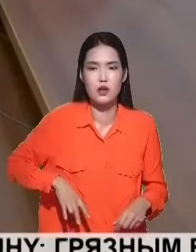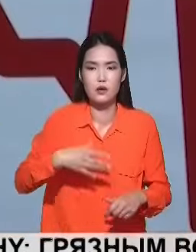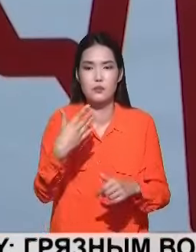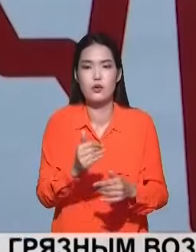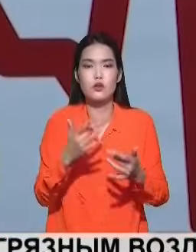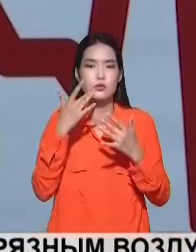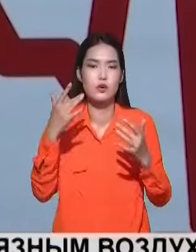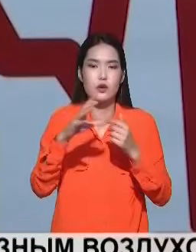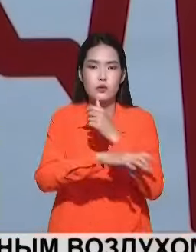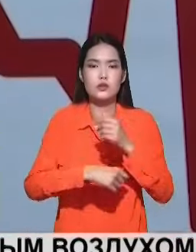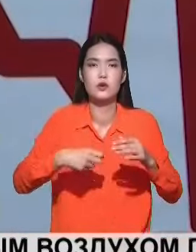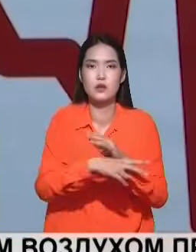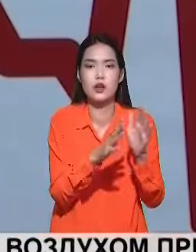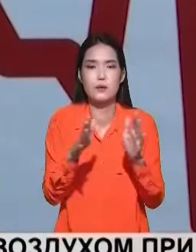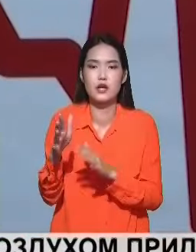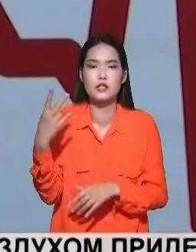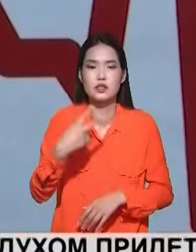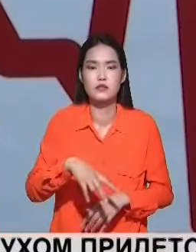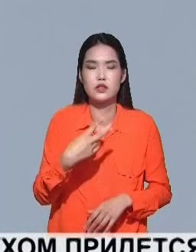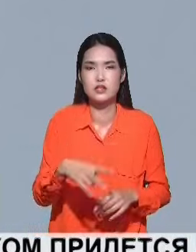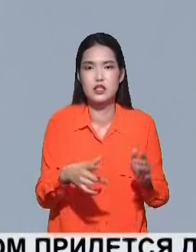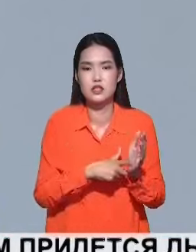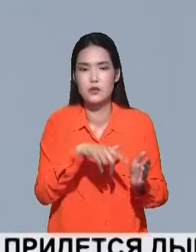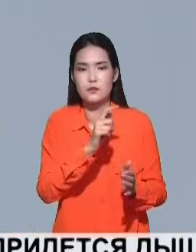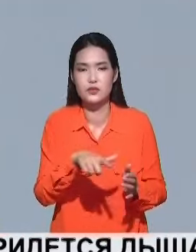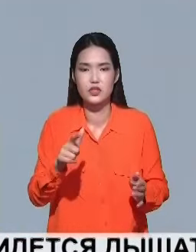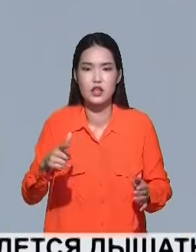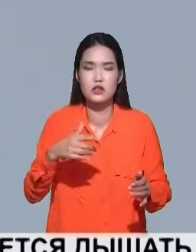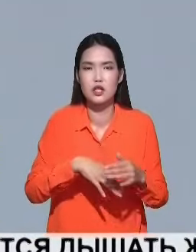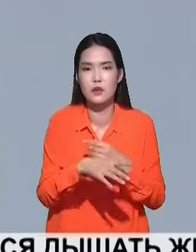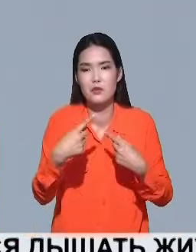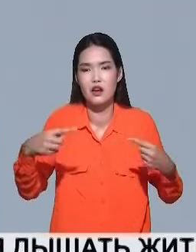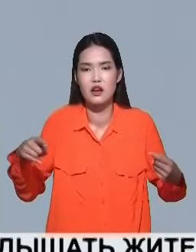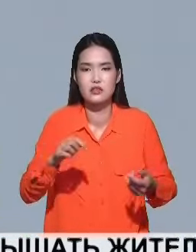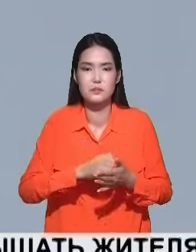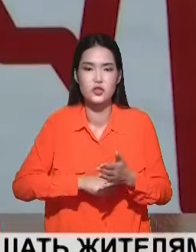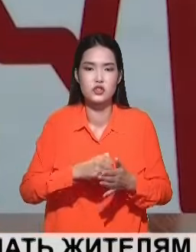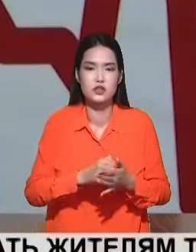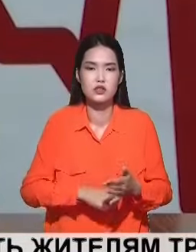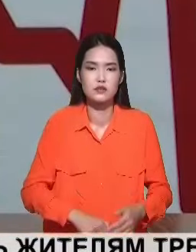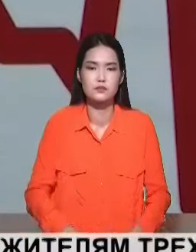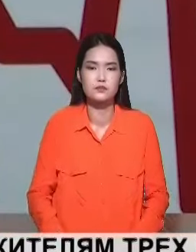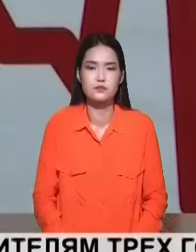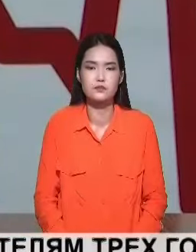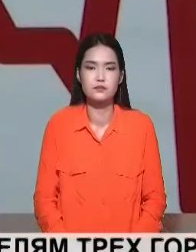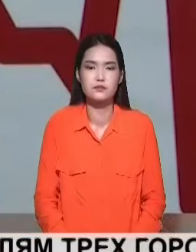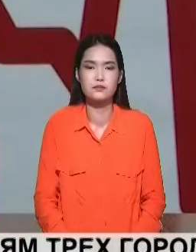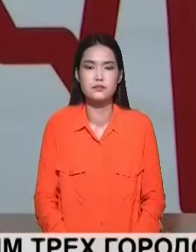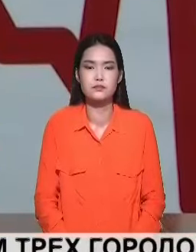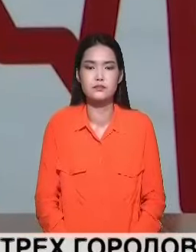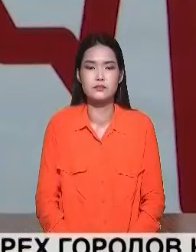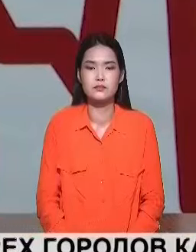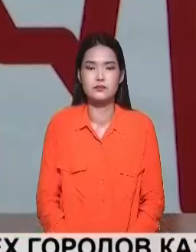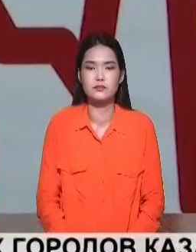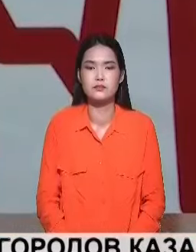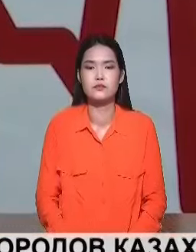прошлого года уволились порядка 27 человек и ушли по разным причинам. Эти же люди увольняются не потому, что они